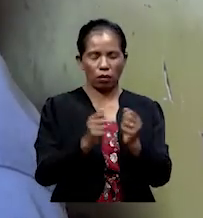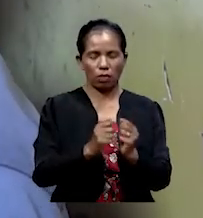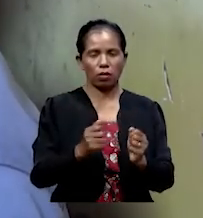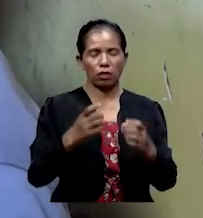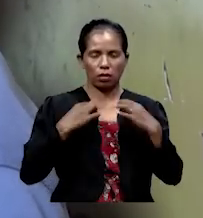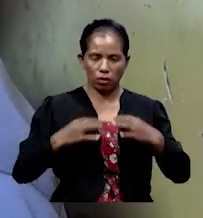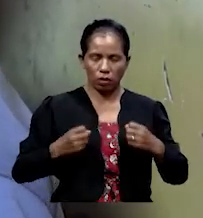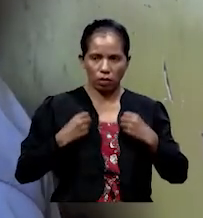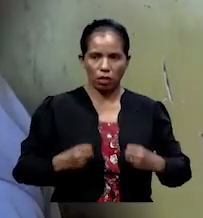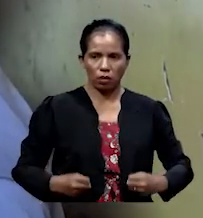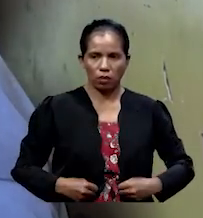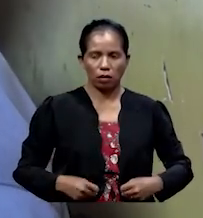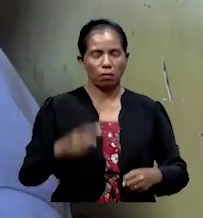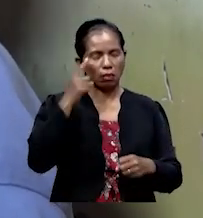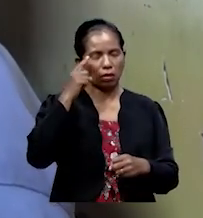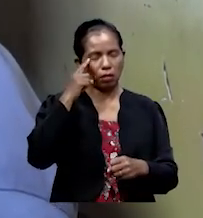sali ja. Matan sore la dia.